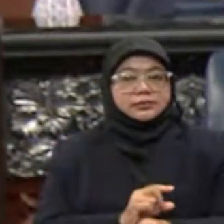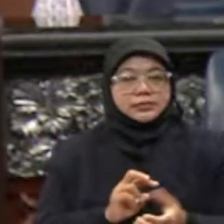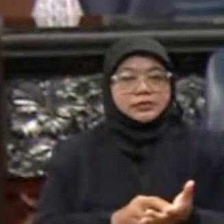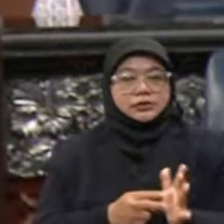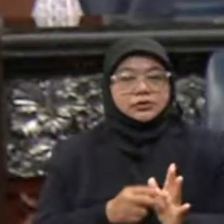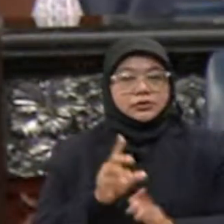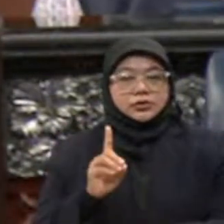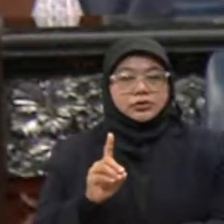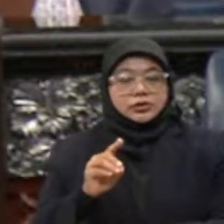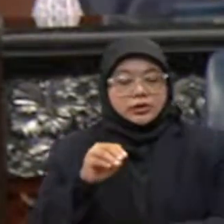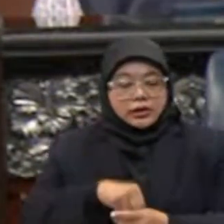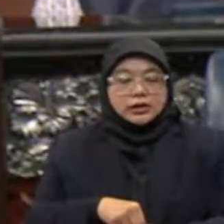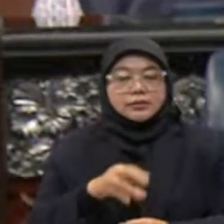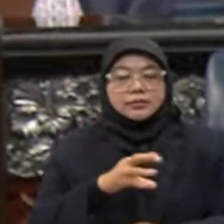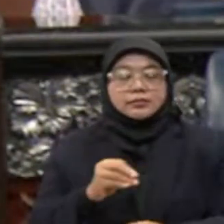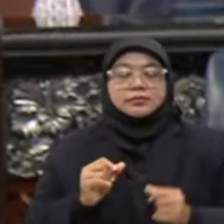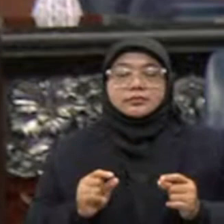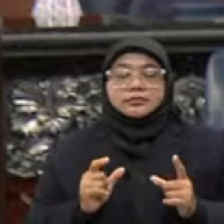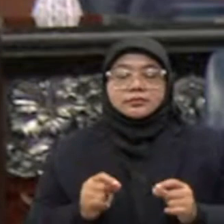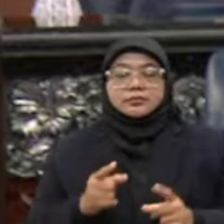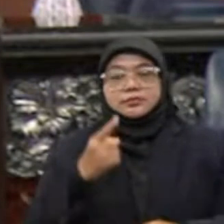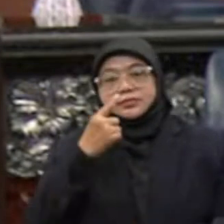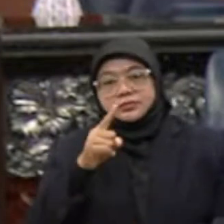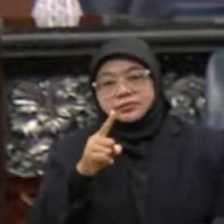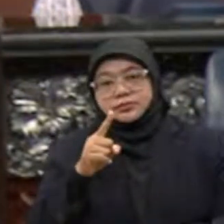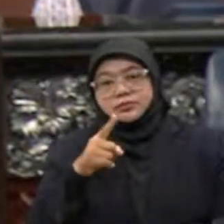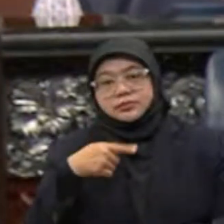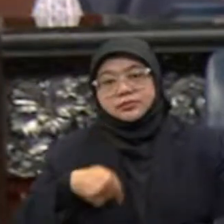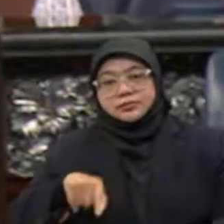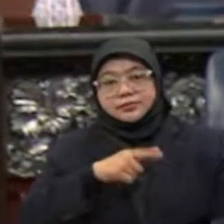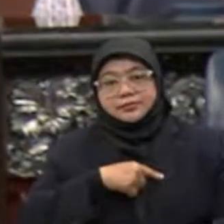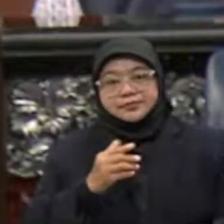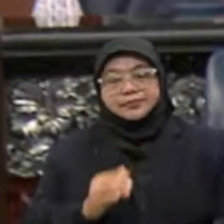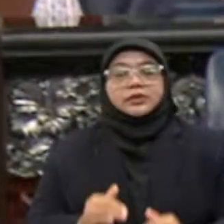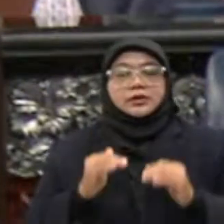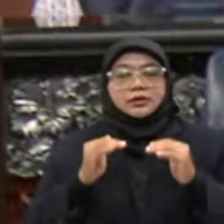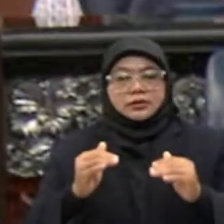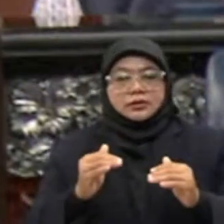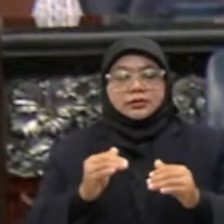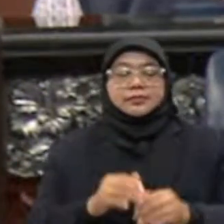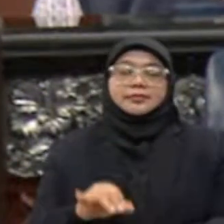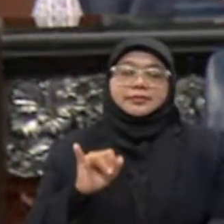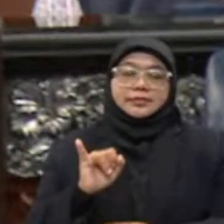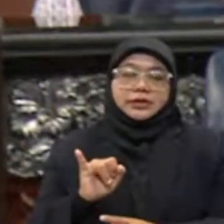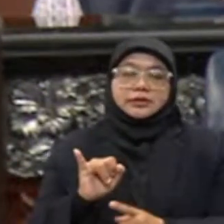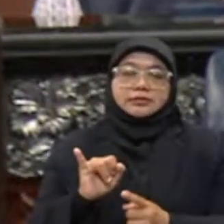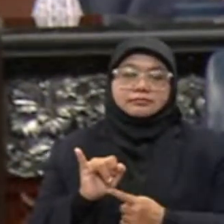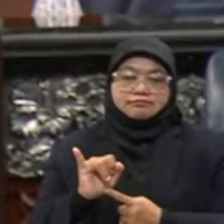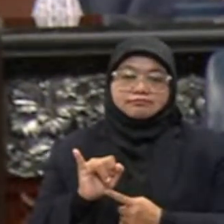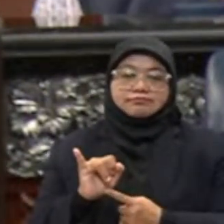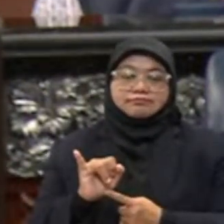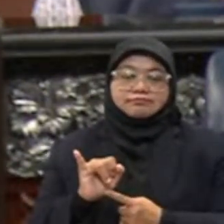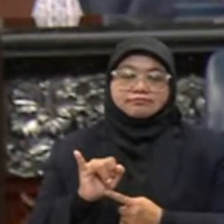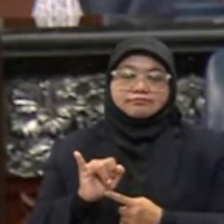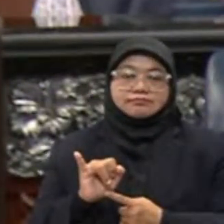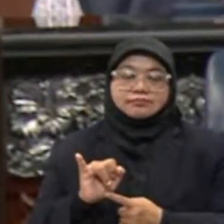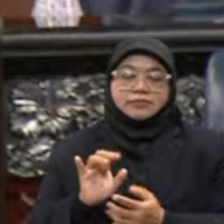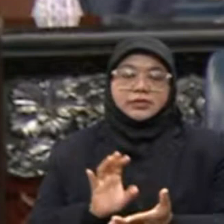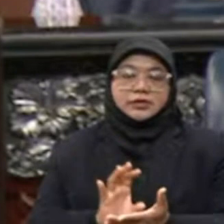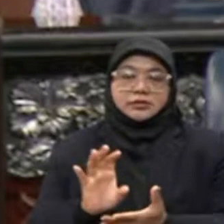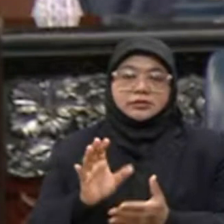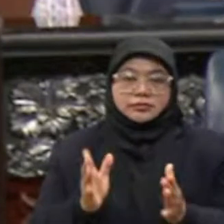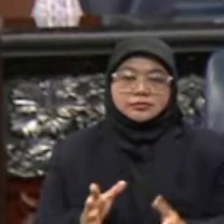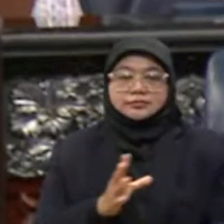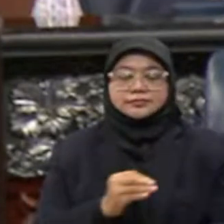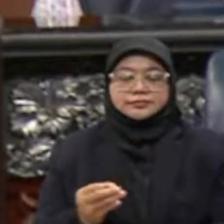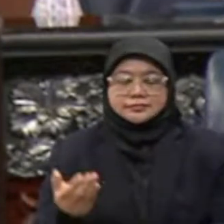ada domestik ataupun swasta yang disebut juga supaya kita meningkatkan komponen Ai yaitu investment Saya ingin